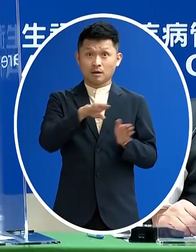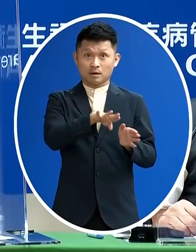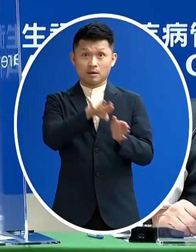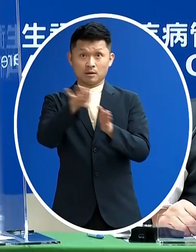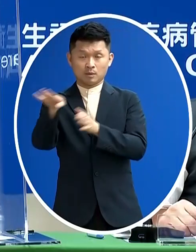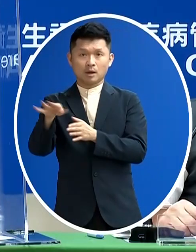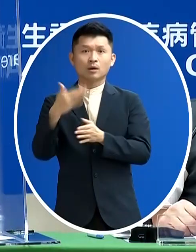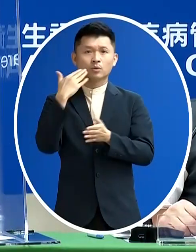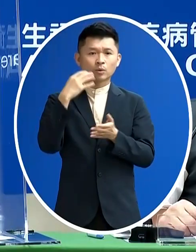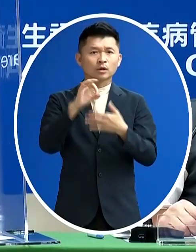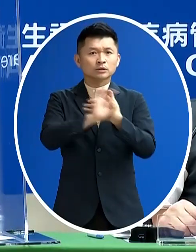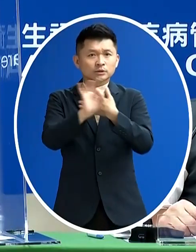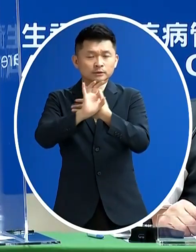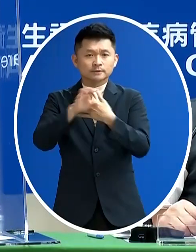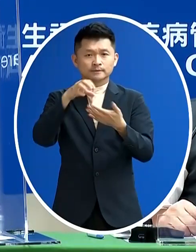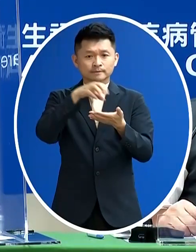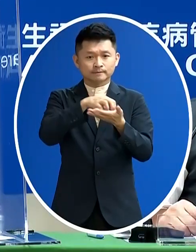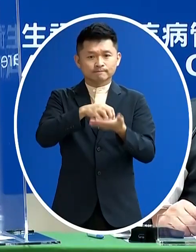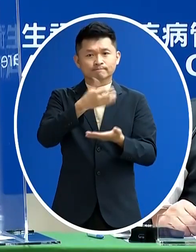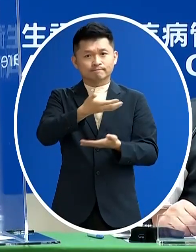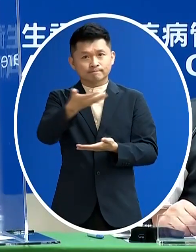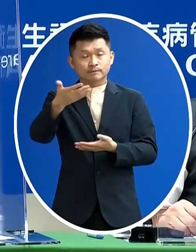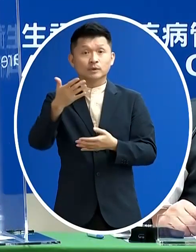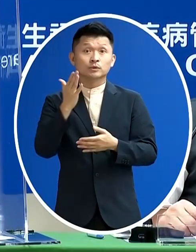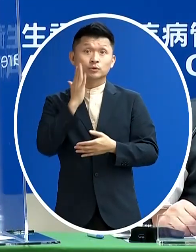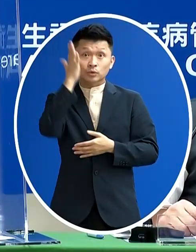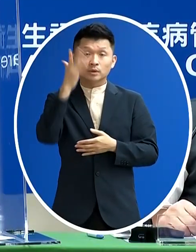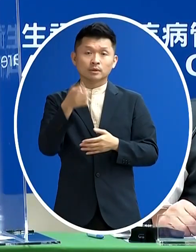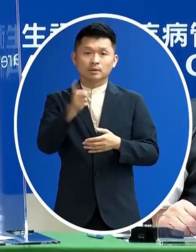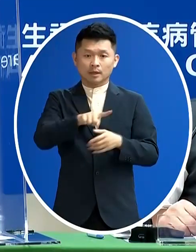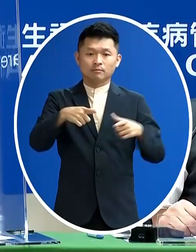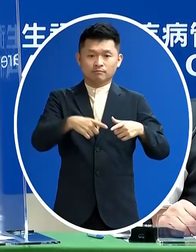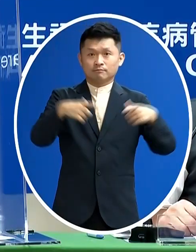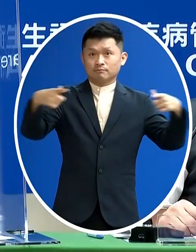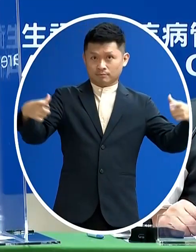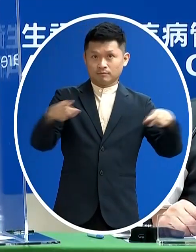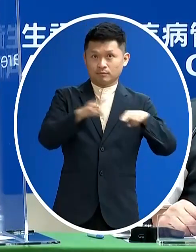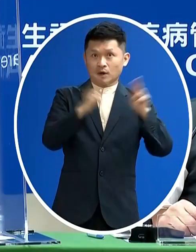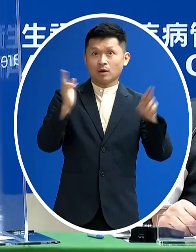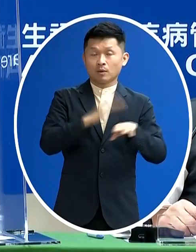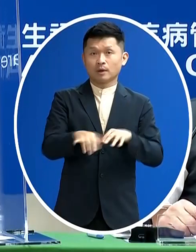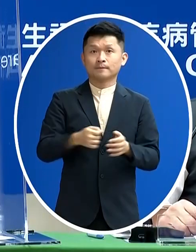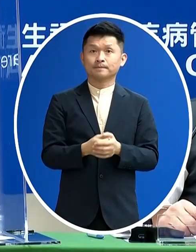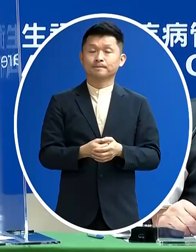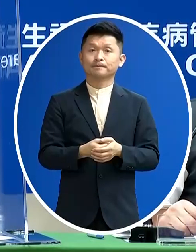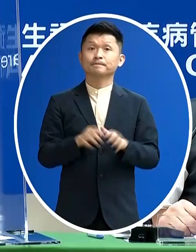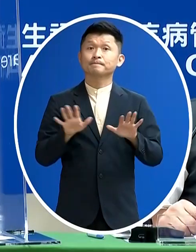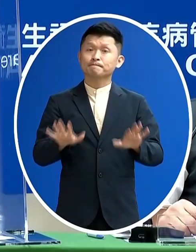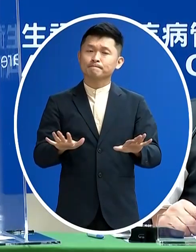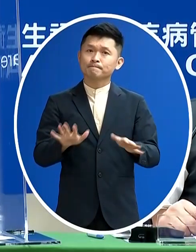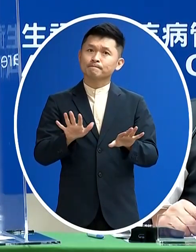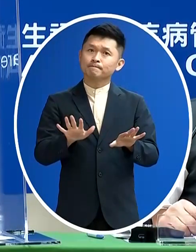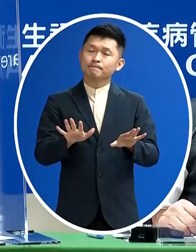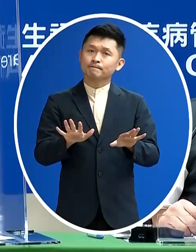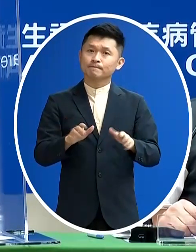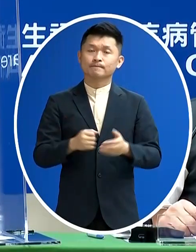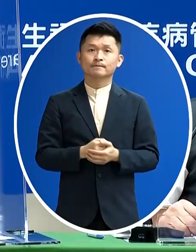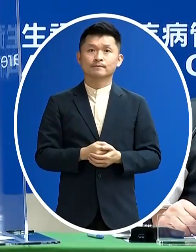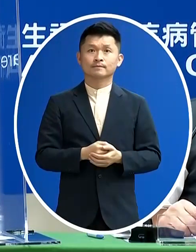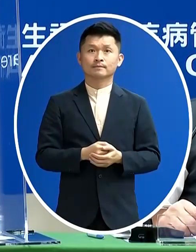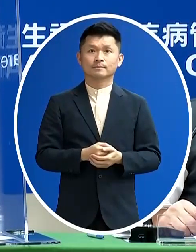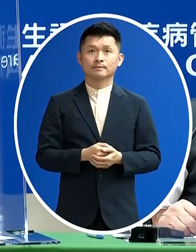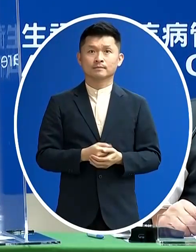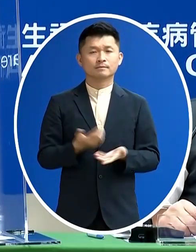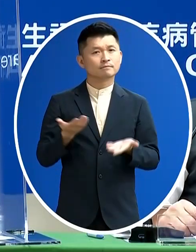政流程顺畅之后，我们还会继续的来开放。然后第二个，到现在来讲，大概今天来讲，